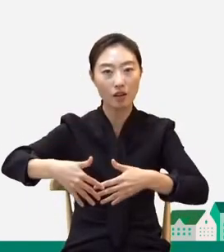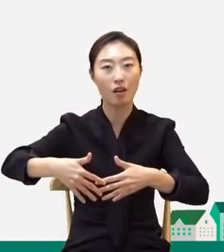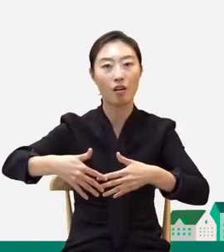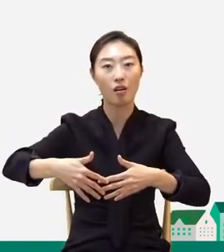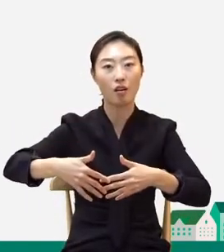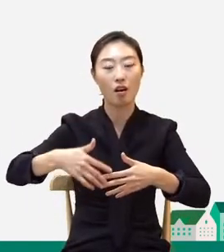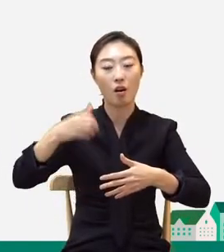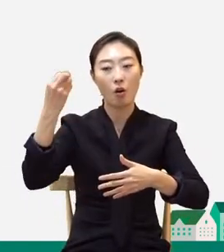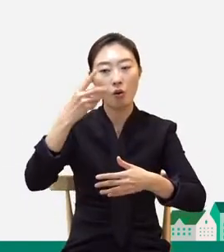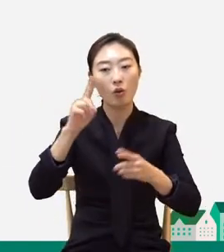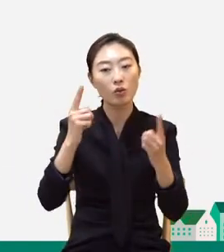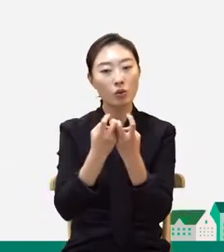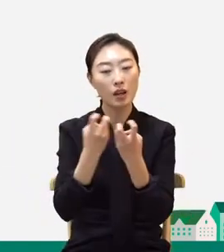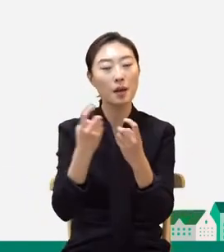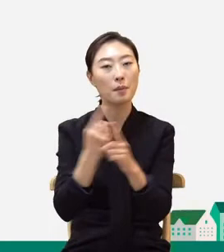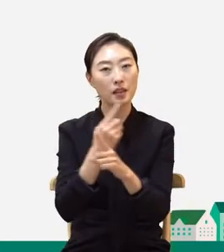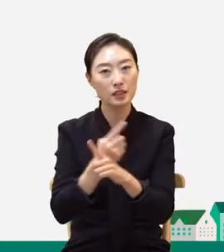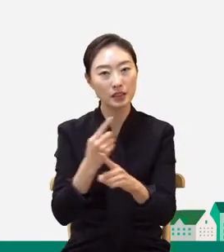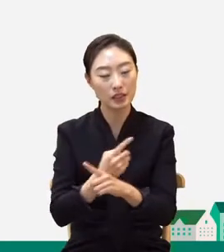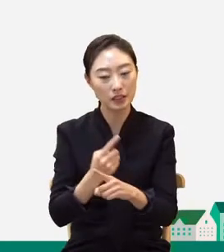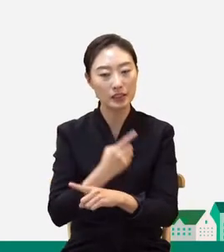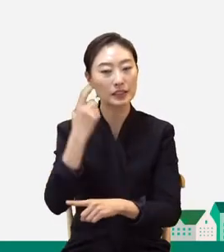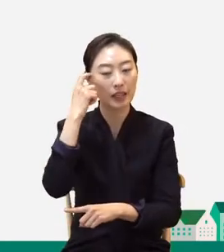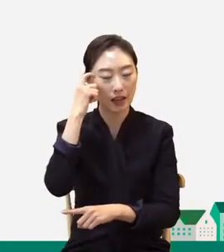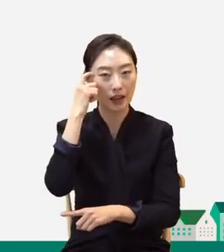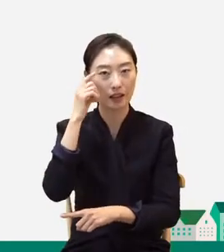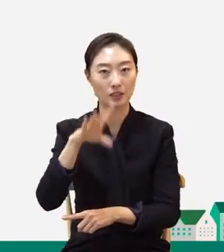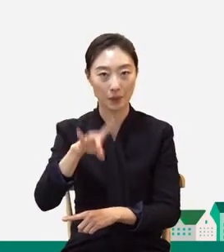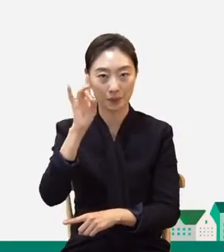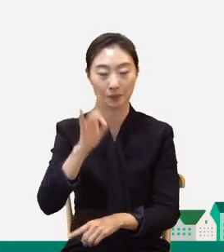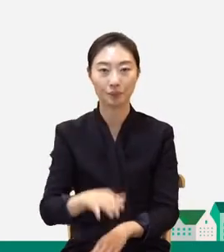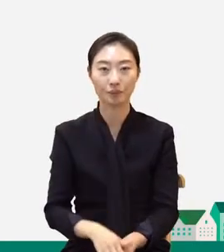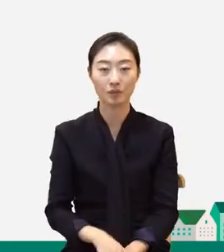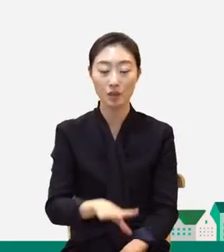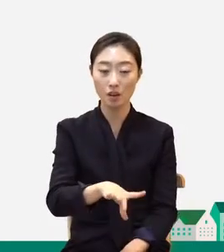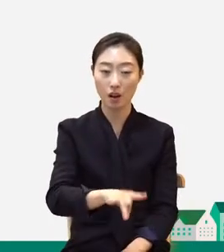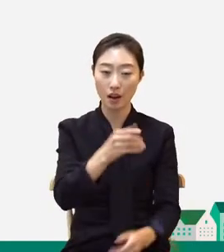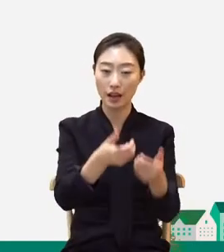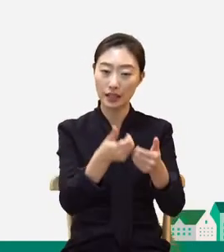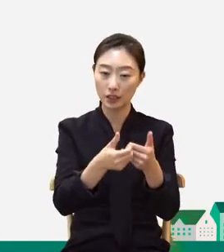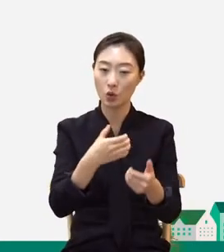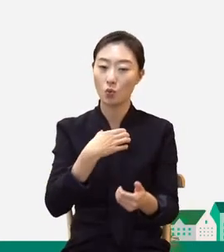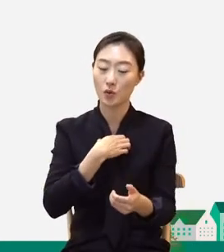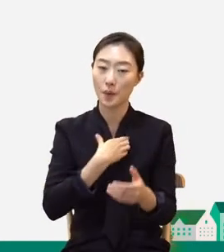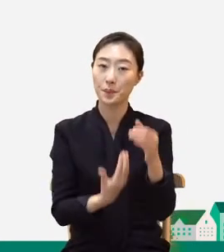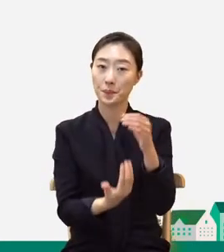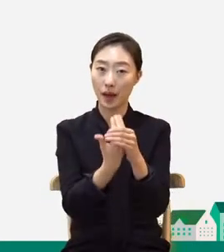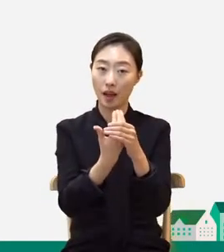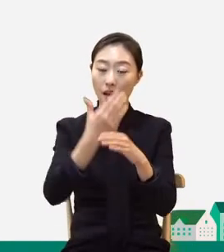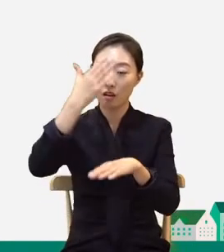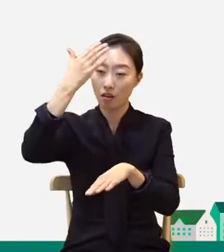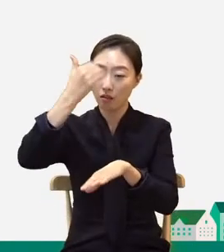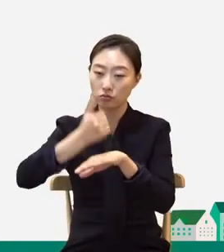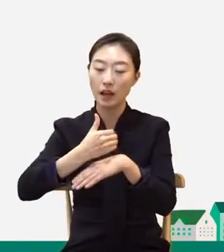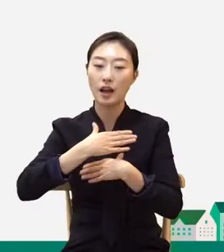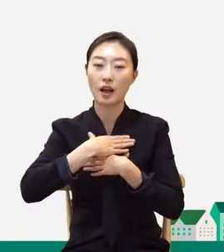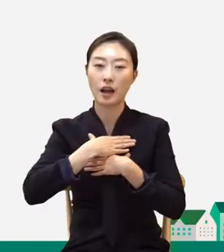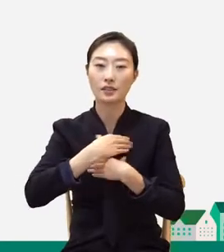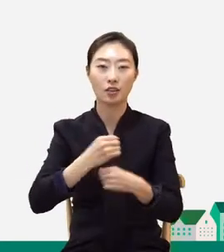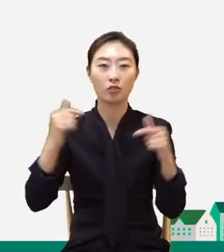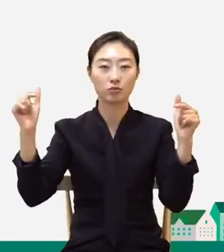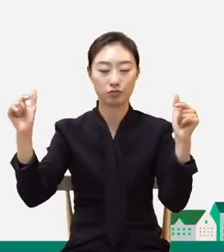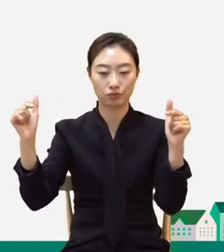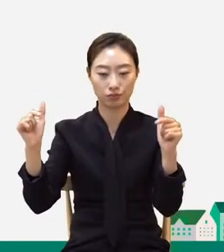구성할 것인지를 중심으로 접근을 했었고 초기에 있었던 그런 갈등이나 위험 사항들을 점차 안정되는 방식으로 예,